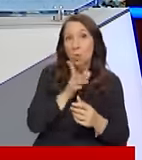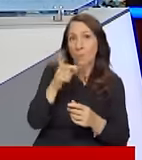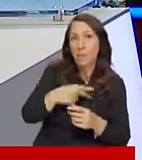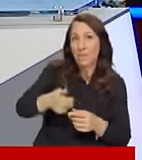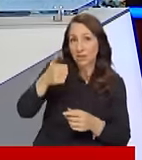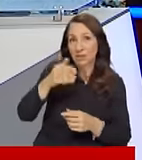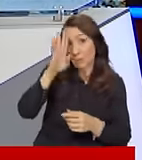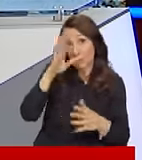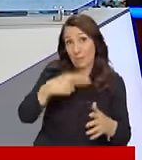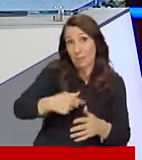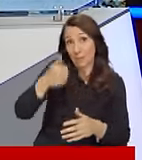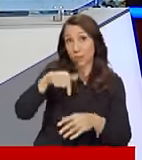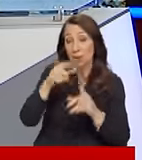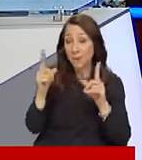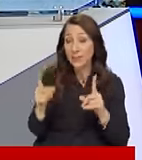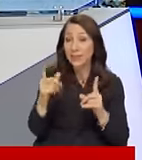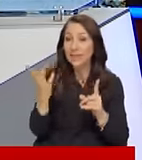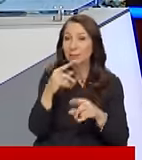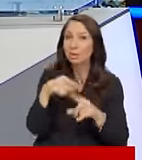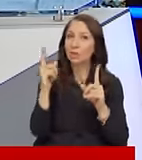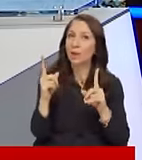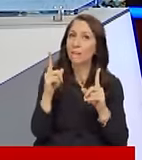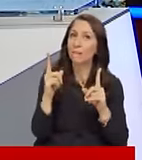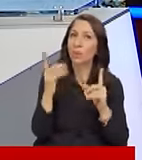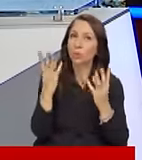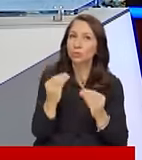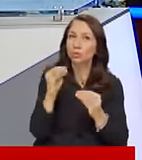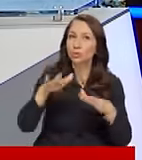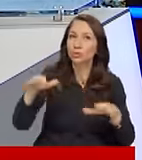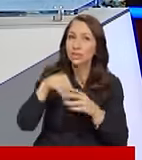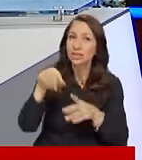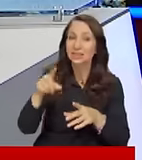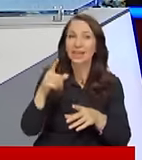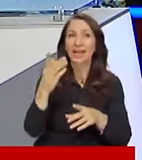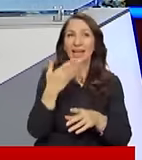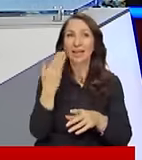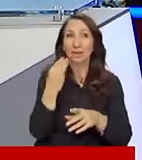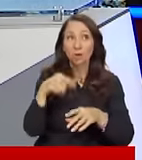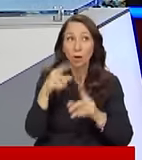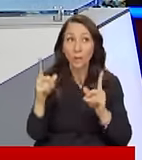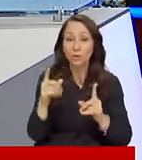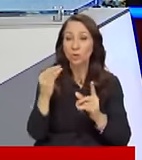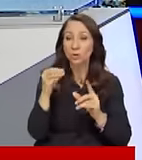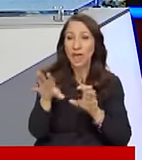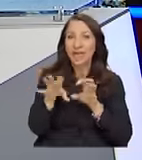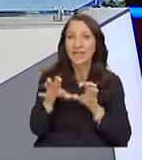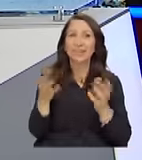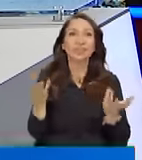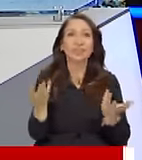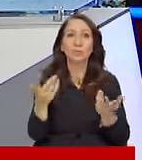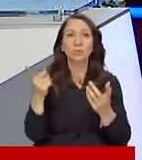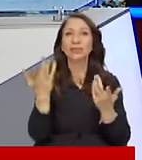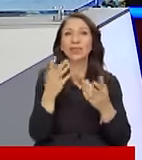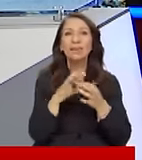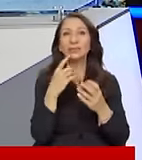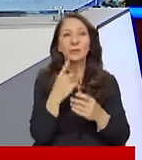başkanlığı, İstanbul Büyükşehir Belediye Başkanlığı dönemi nasıl bir döneme denk geldi çocuklar açısından? Ergenlik dönemi mi? Çocukların etkilenişi belki. Bununla ilgili